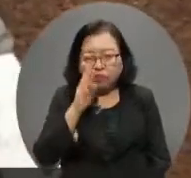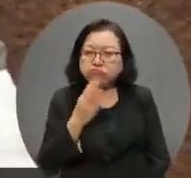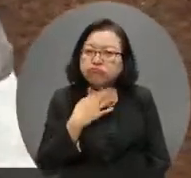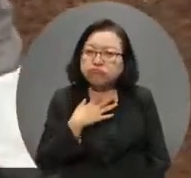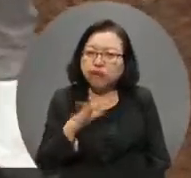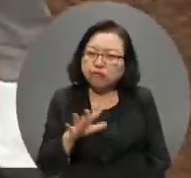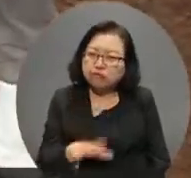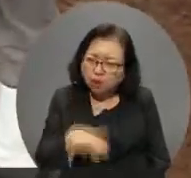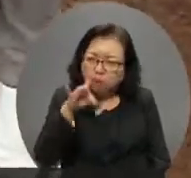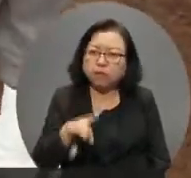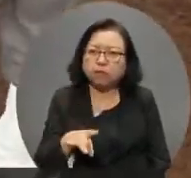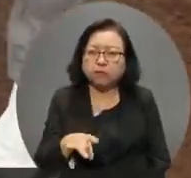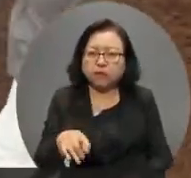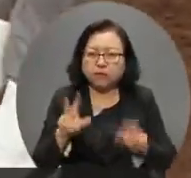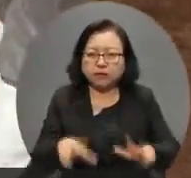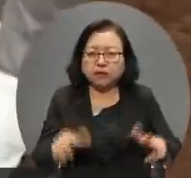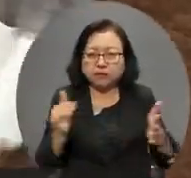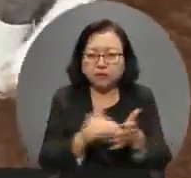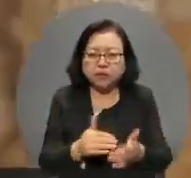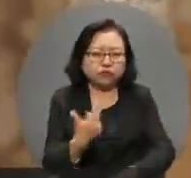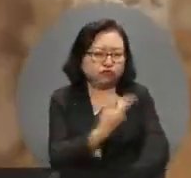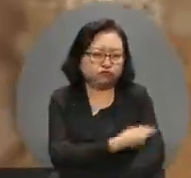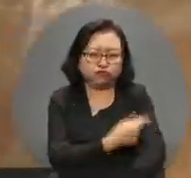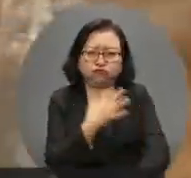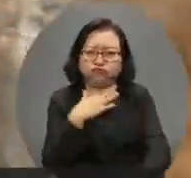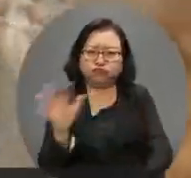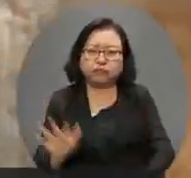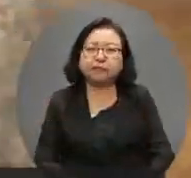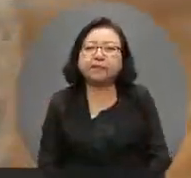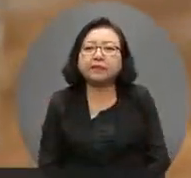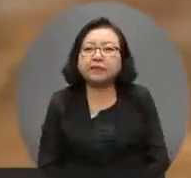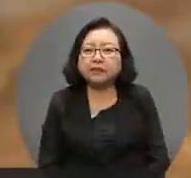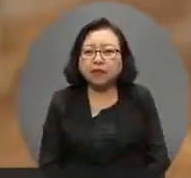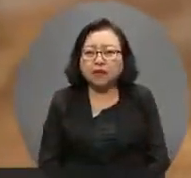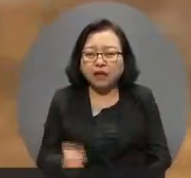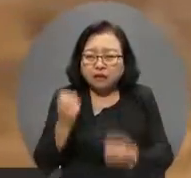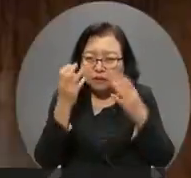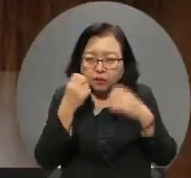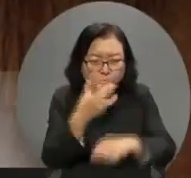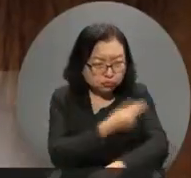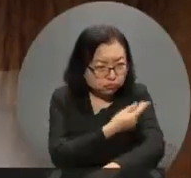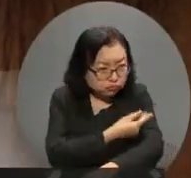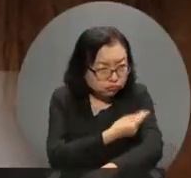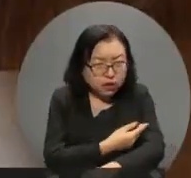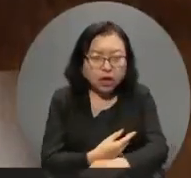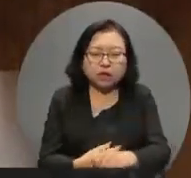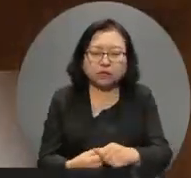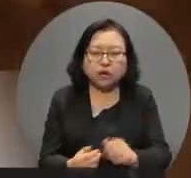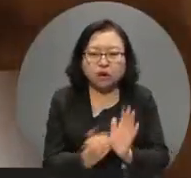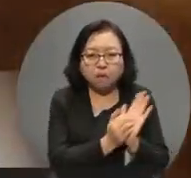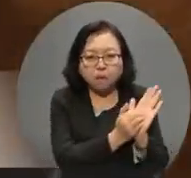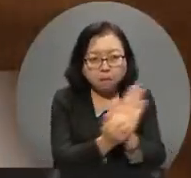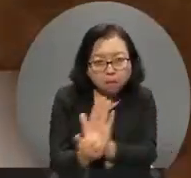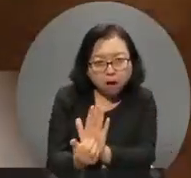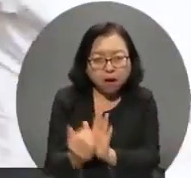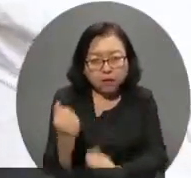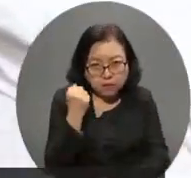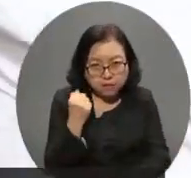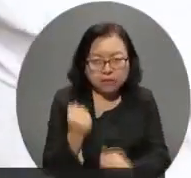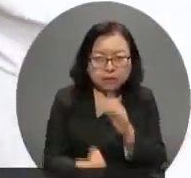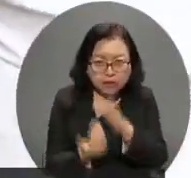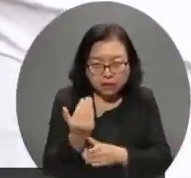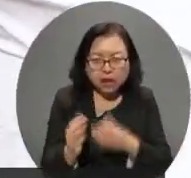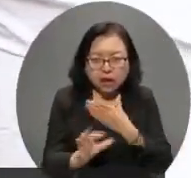우리나라에선 그간 백신 접종도 하지 않았습니다. 신규 접종을 통해 항체 형성 기간인 3주